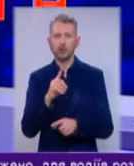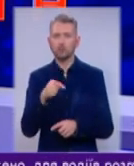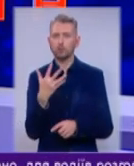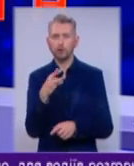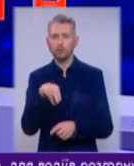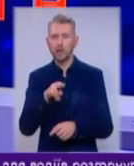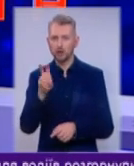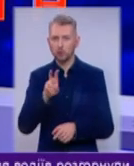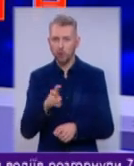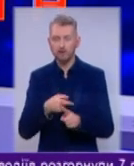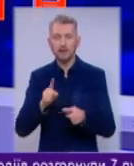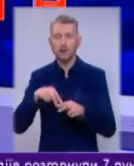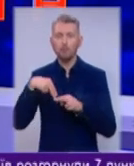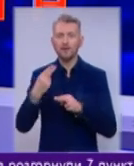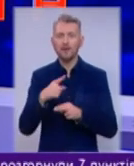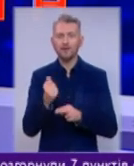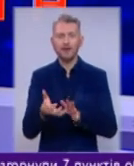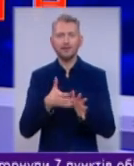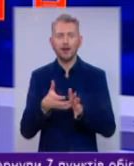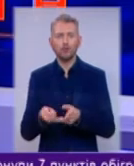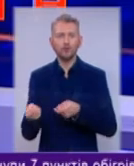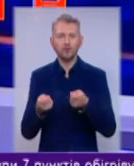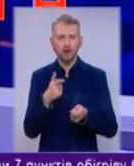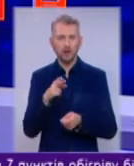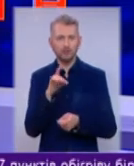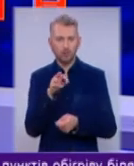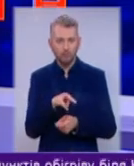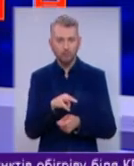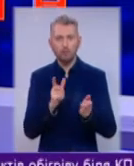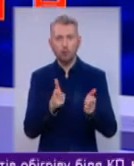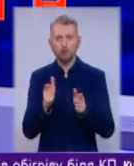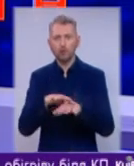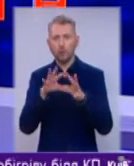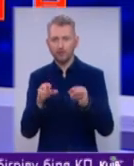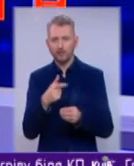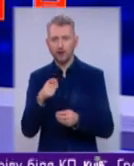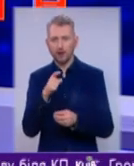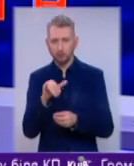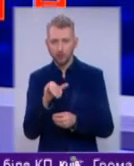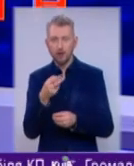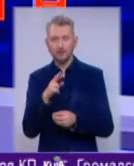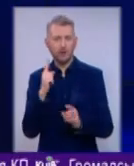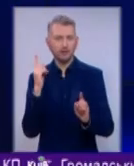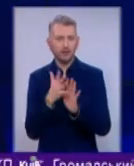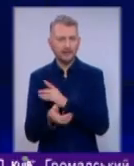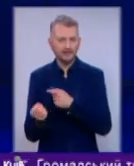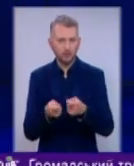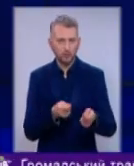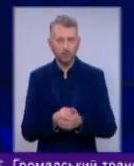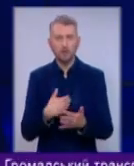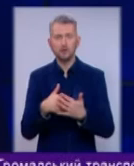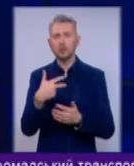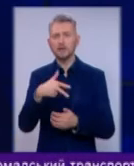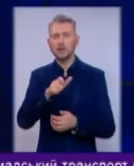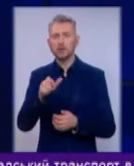мільярди доларів. Це компенсація за недопостачання «Газпромом» погоджених обсягів газу для транзиту. Близько